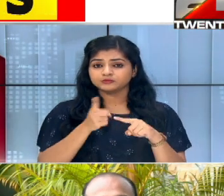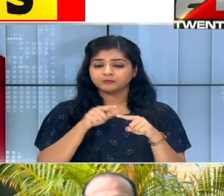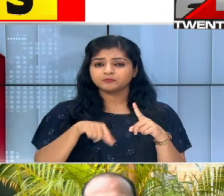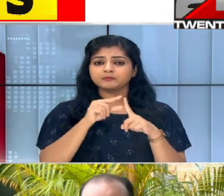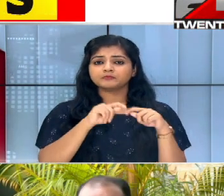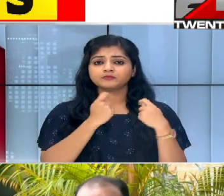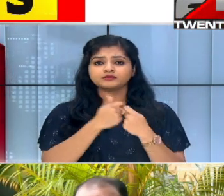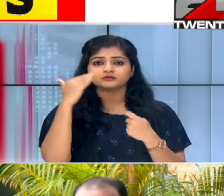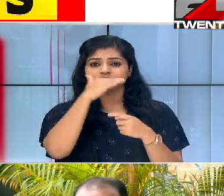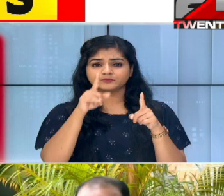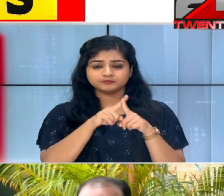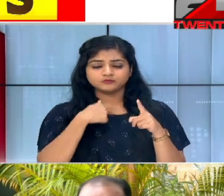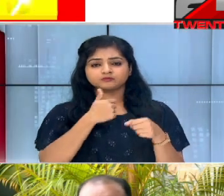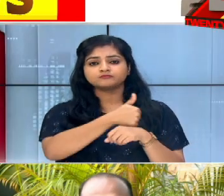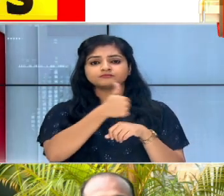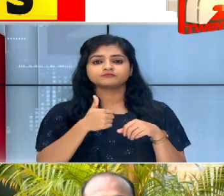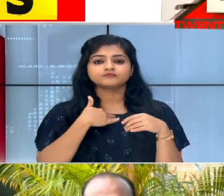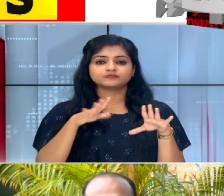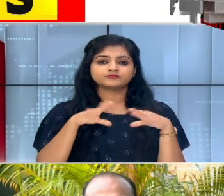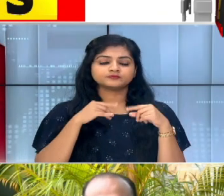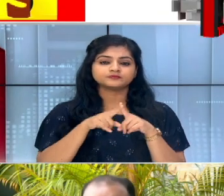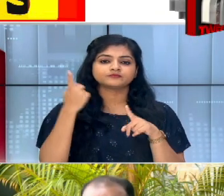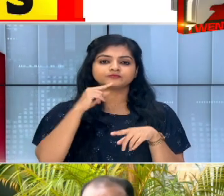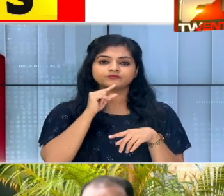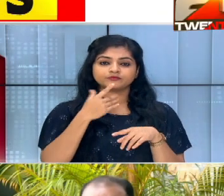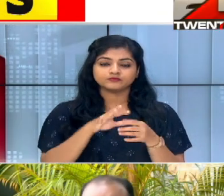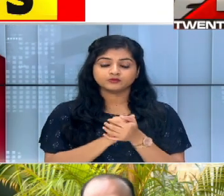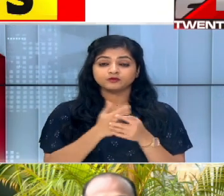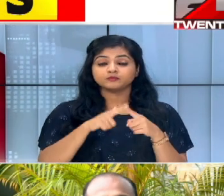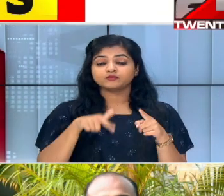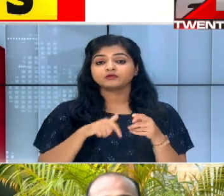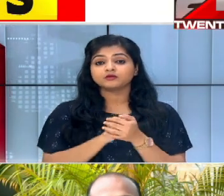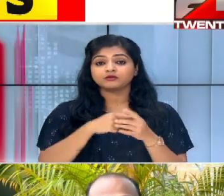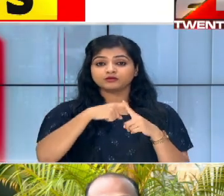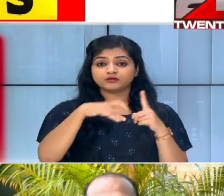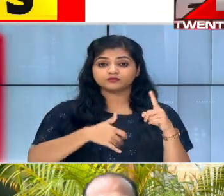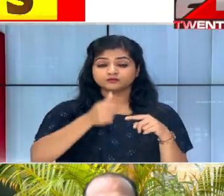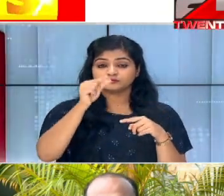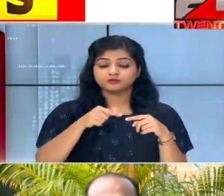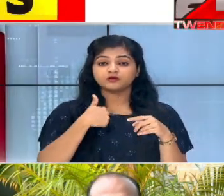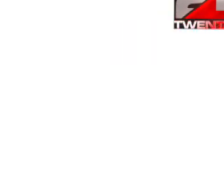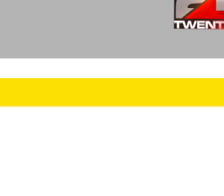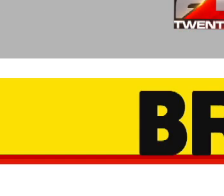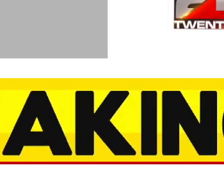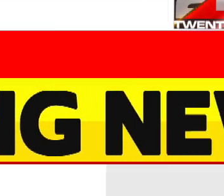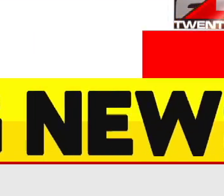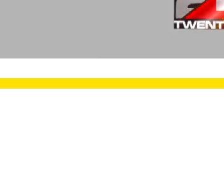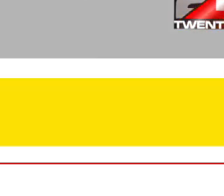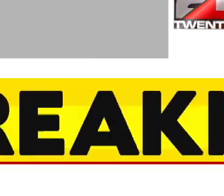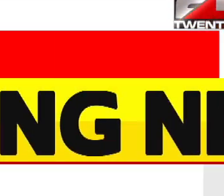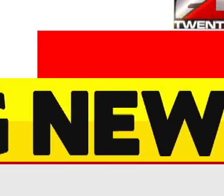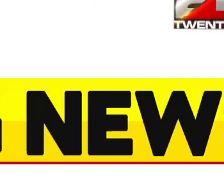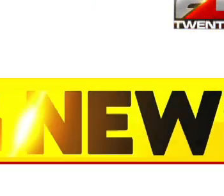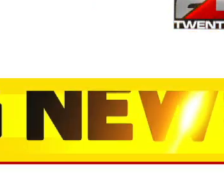വേണ്ടിയാണ് അത്തരമൊരു നിലപാട് സ്വീകരിച്ചത്. പക്ഷേ സംസ്ഥാന നേതൃത്വം ഉൾപ്പെടെ, ഹൈക്കമാൻഡ് ഉൾപ്പെടെ തൻ്റെ രാജിക്ക് പ്രതികൂലമായി അല്ലെങ്കിൽ രാജിവെക്കേണ്ടതില്ല എന്ന നിലപാട് പറയുകയും